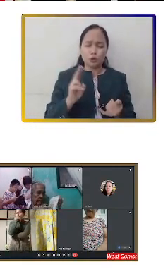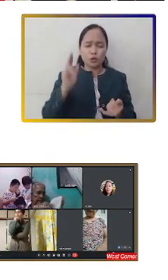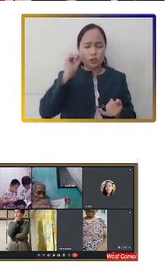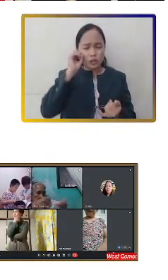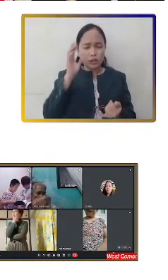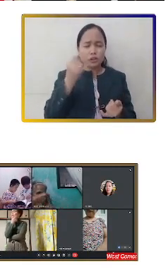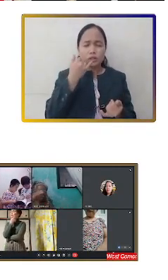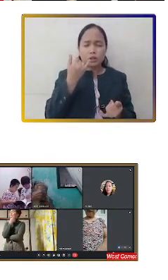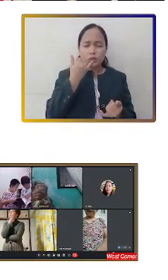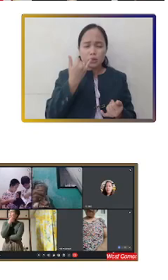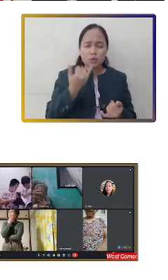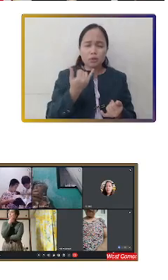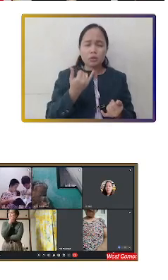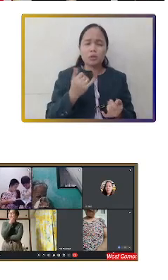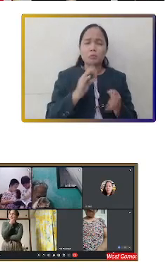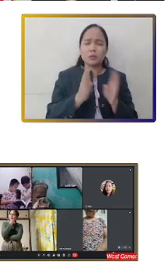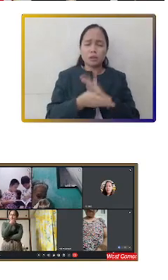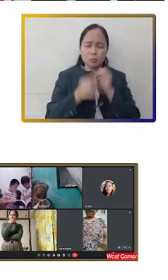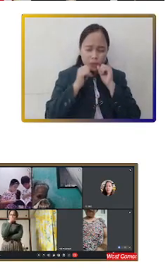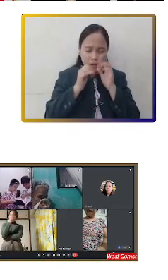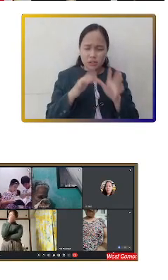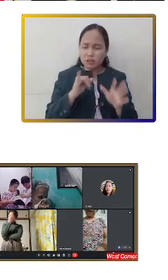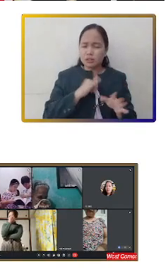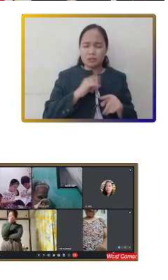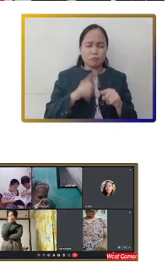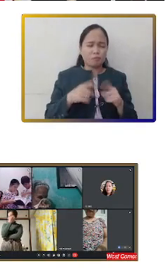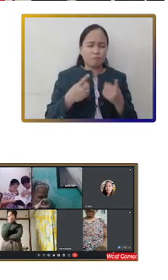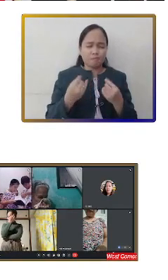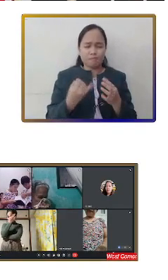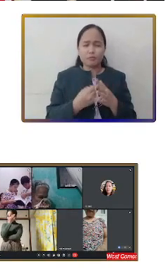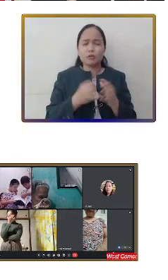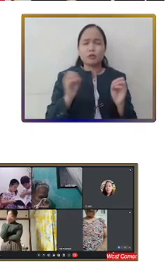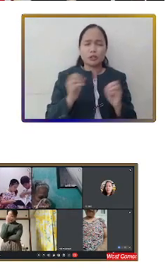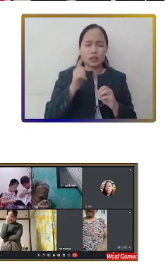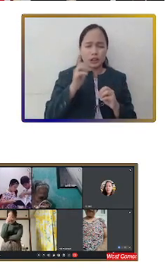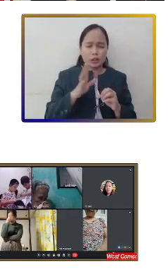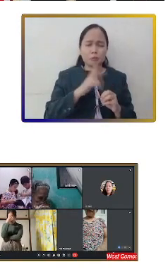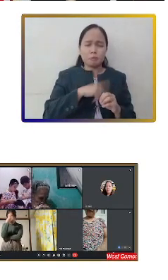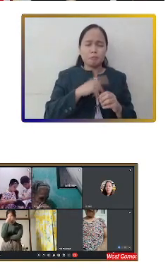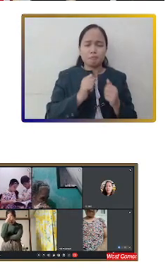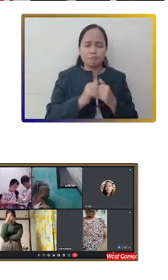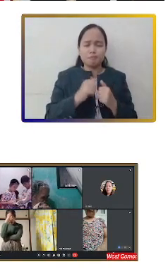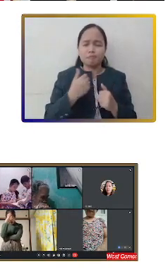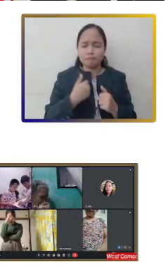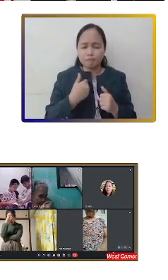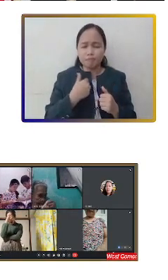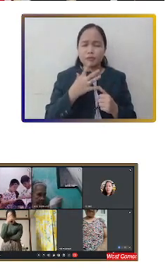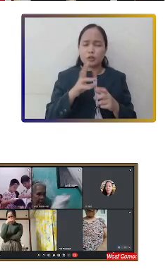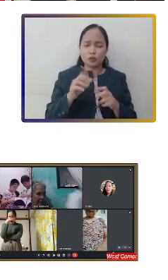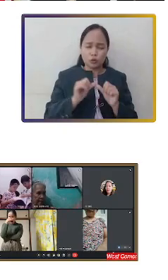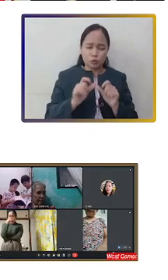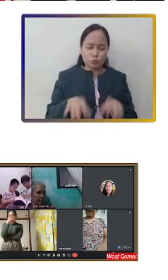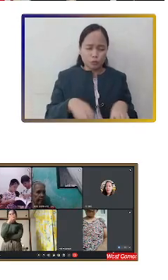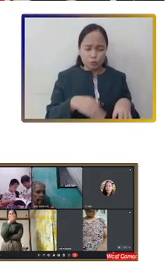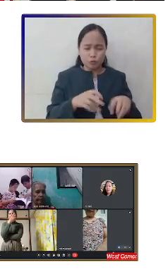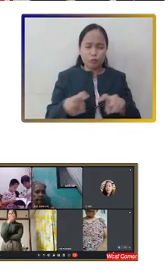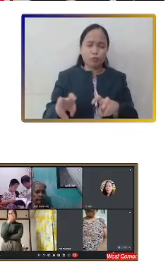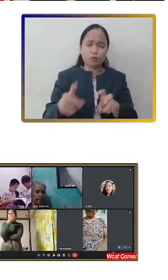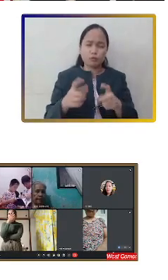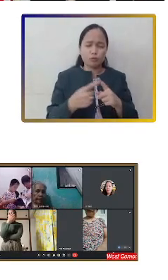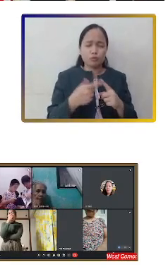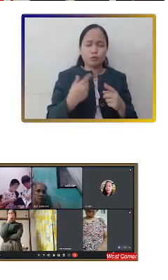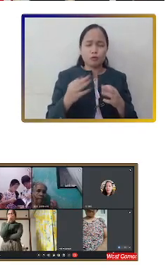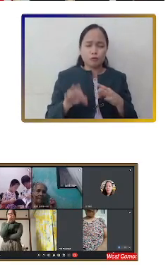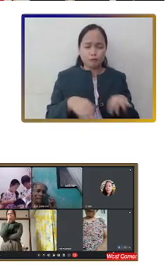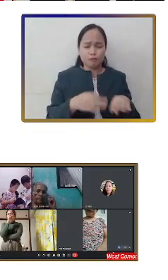po ang pagpapala sa inyong mga tao, Panginoon. I cannot do this without you, O God. Please be with me and Holy Spirit continue to flow through me and even to each one of us.